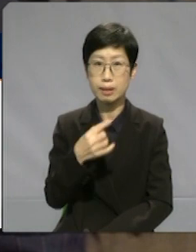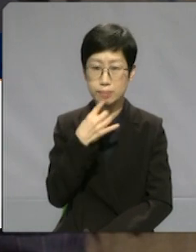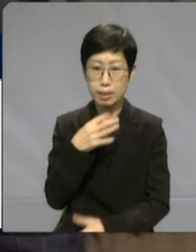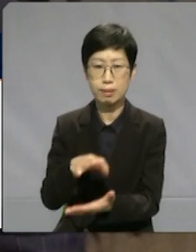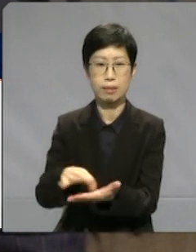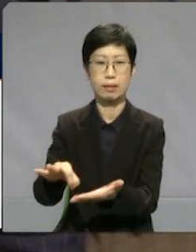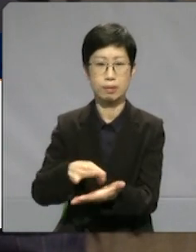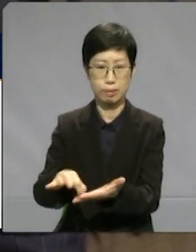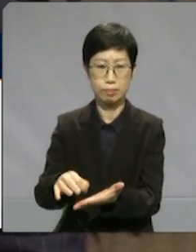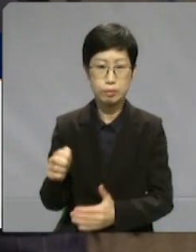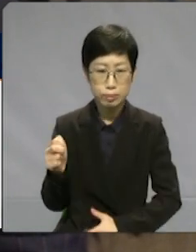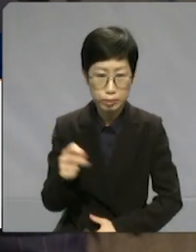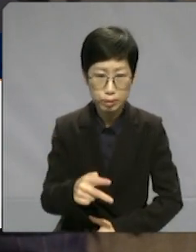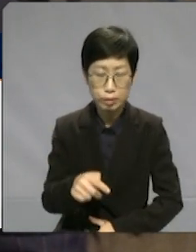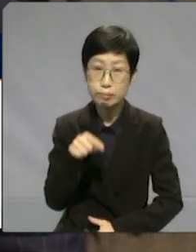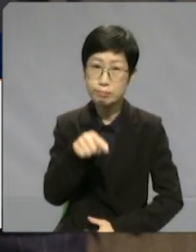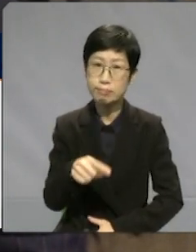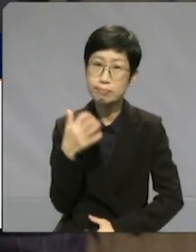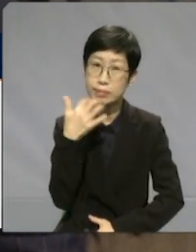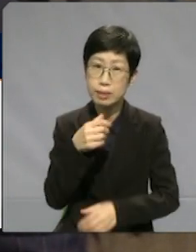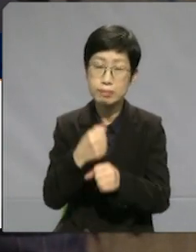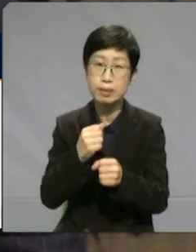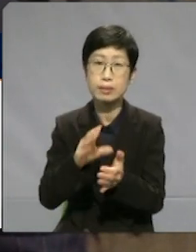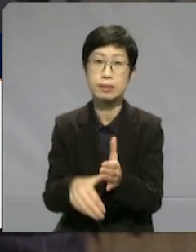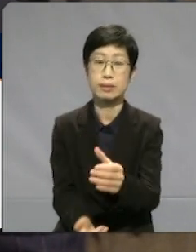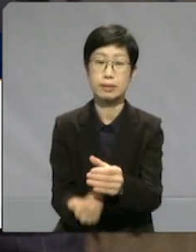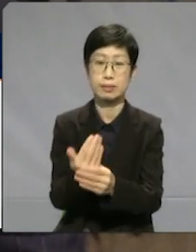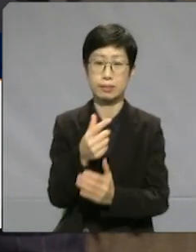EST Los